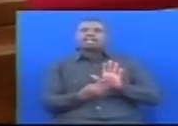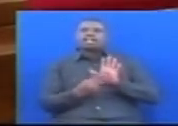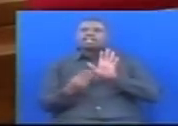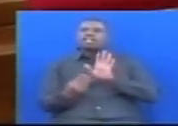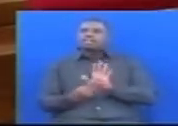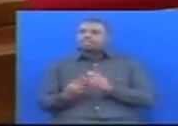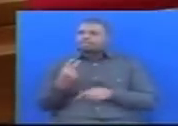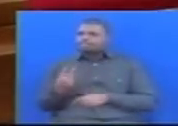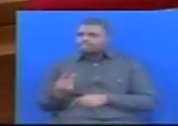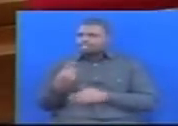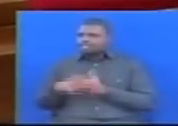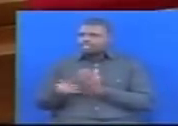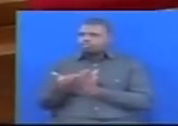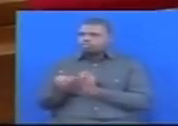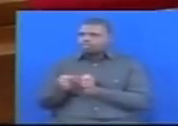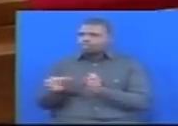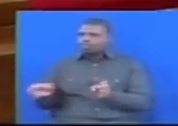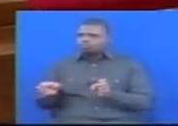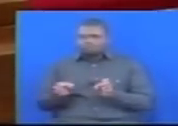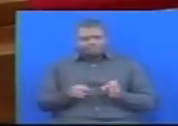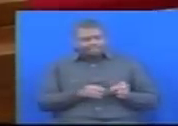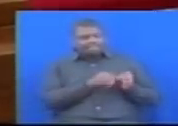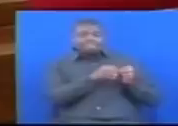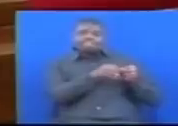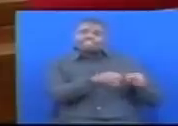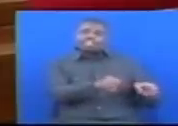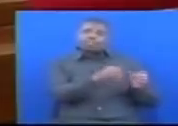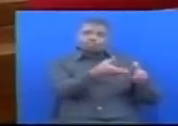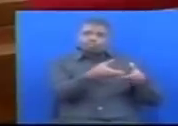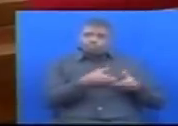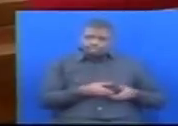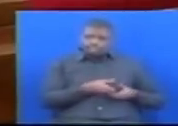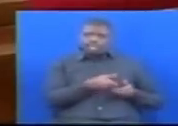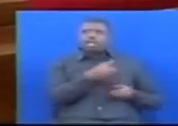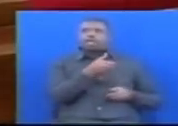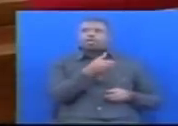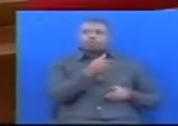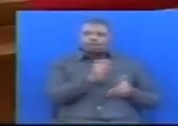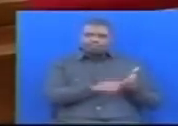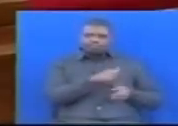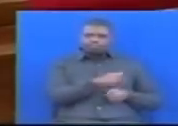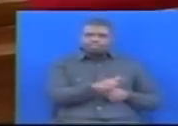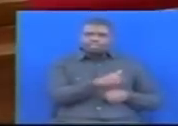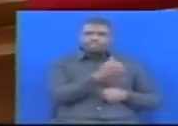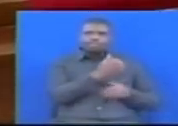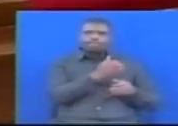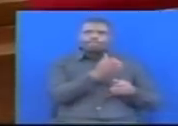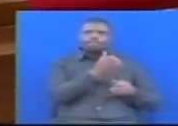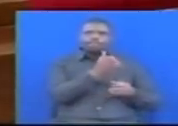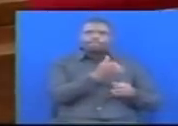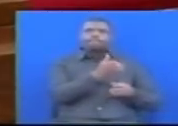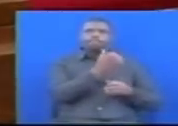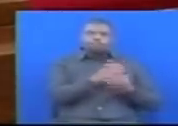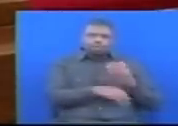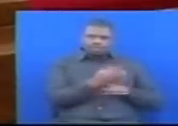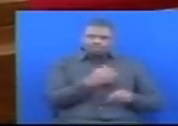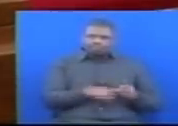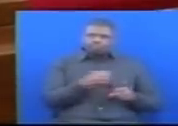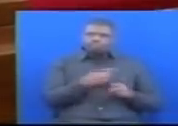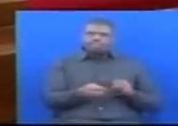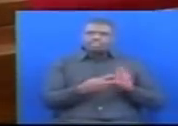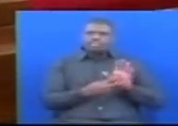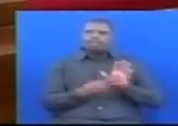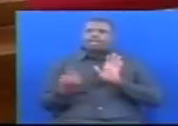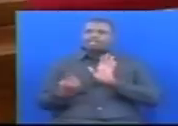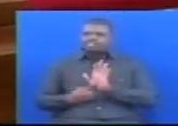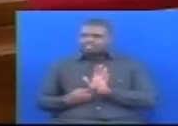8882 katika shule maalum na vitengo vinavyopokea wanafunzi wenye mahitaji maalum 706. Hadi kufikia